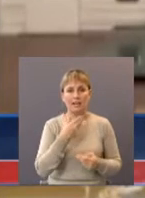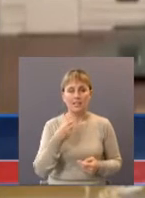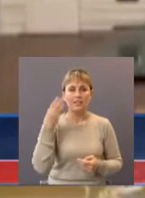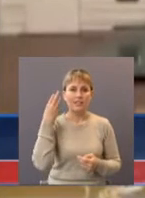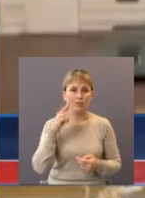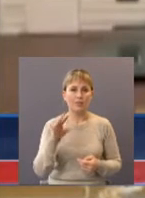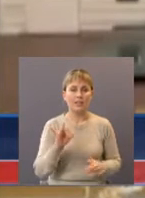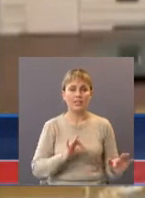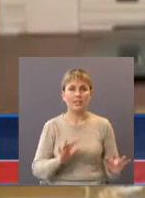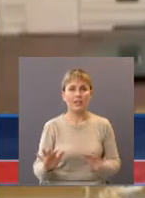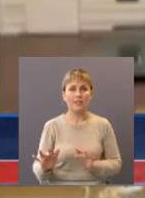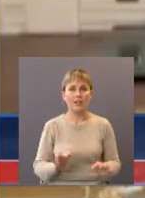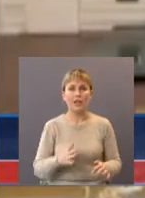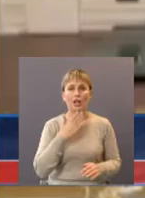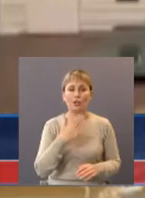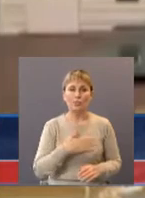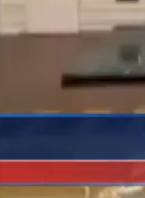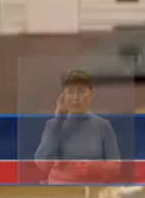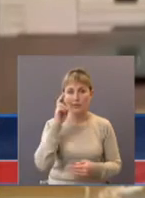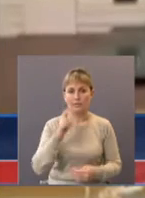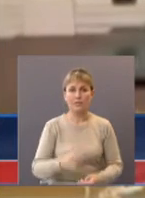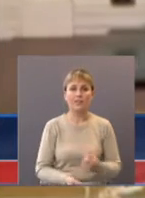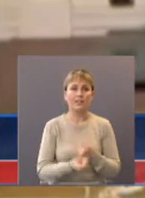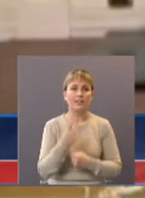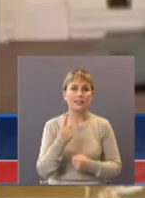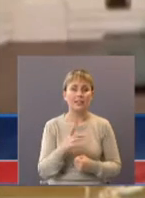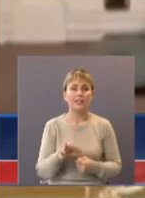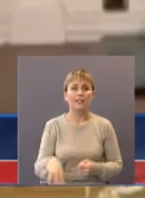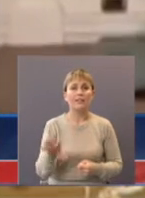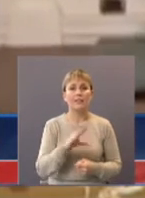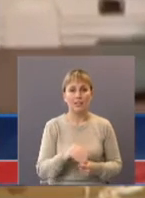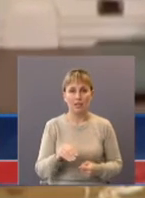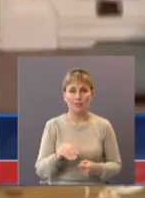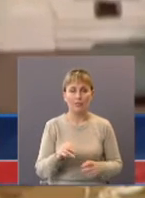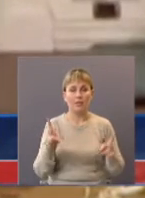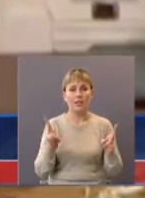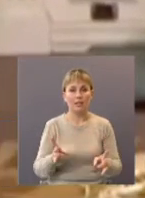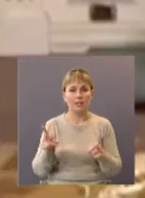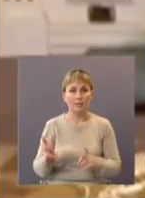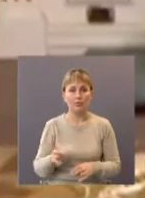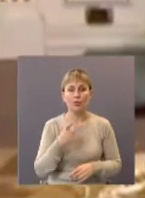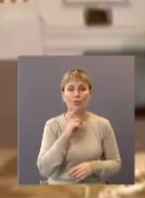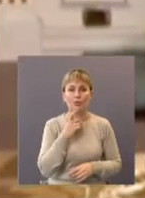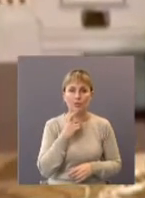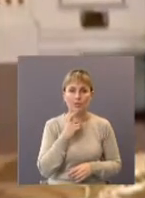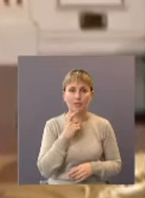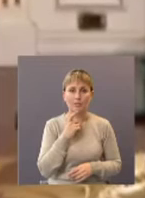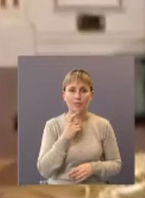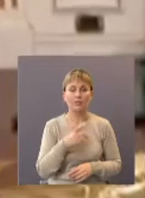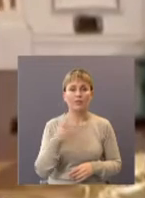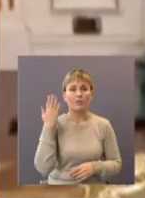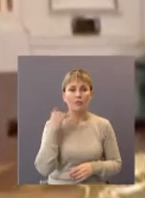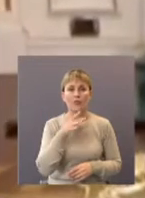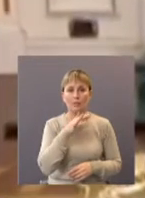Новое молодое государство возникло со всеми катаклизмами, трудностями того